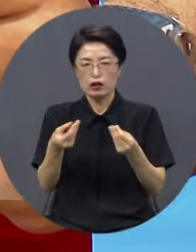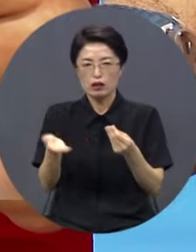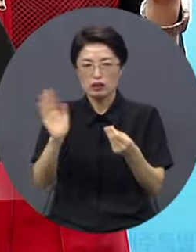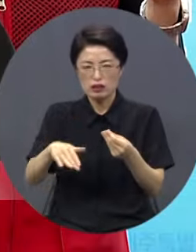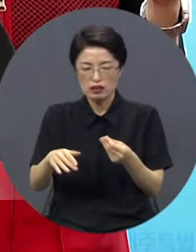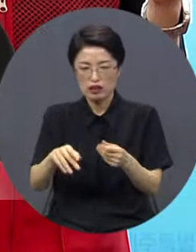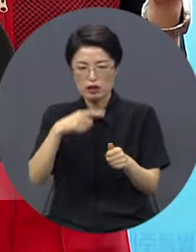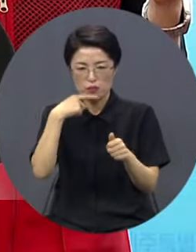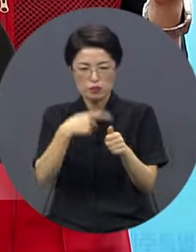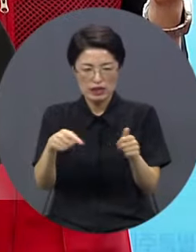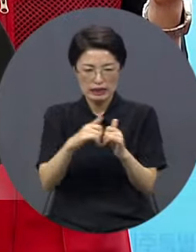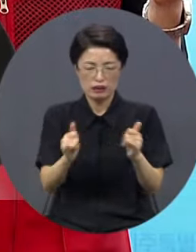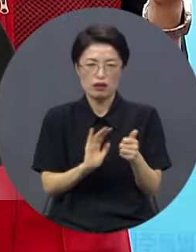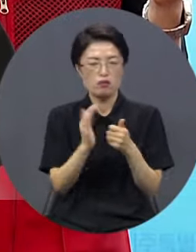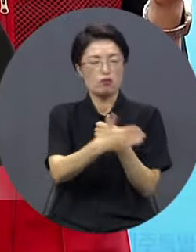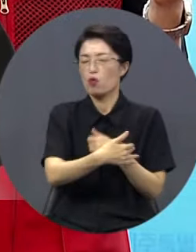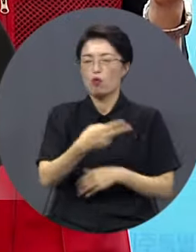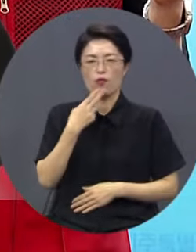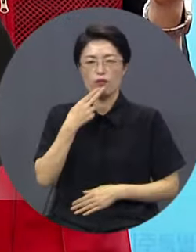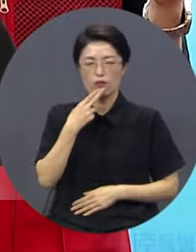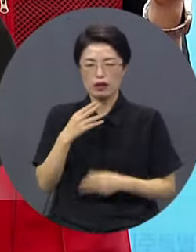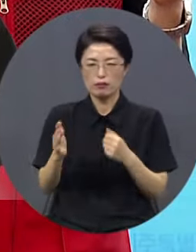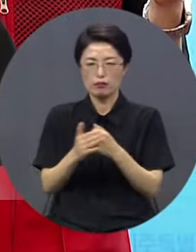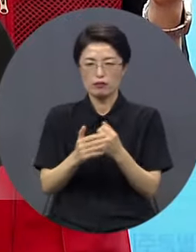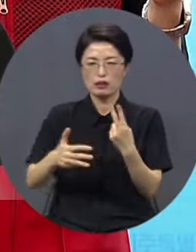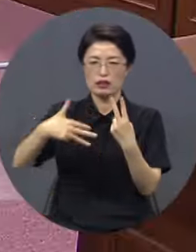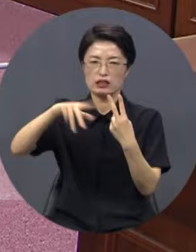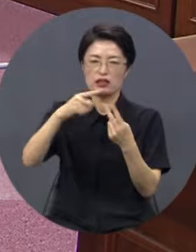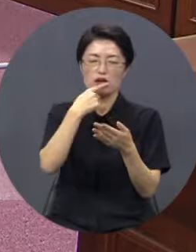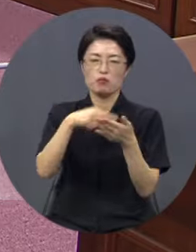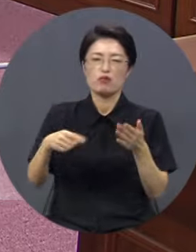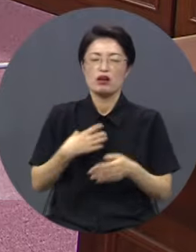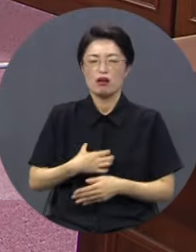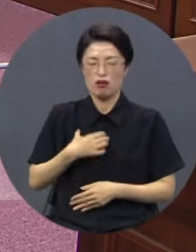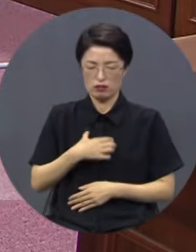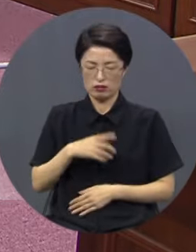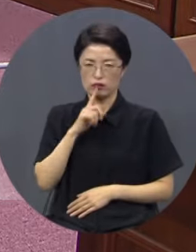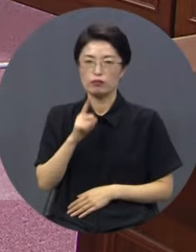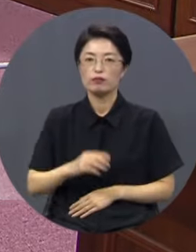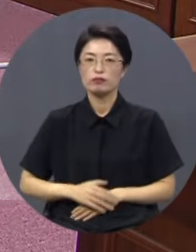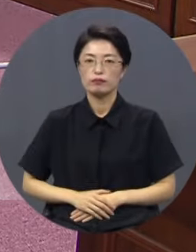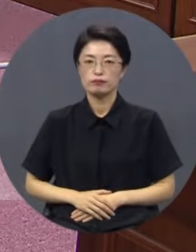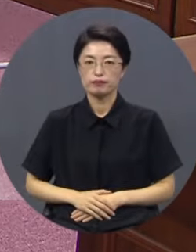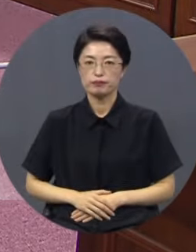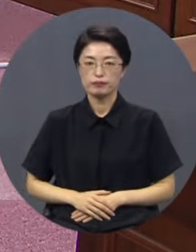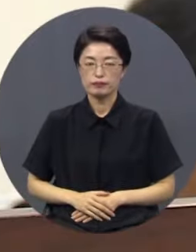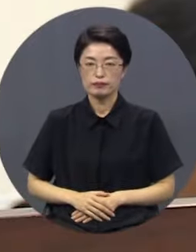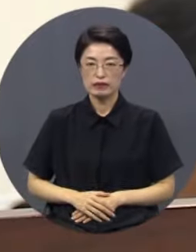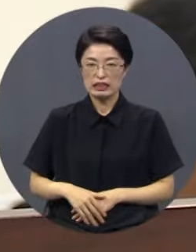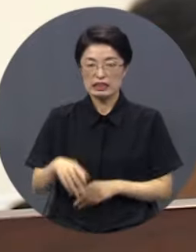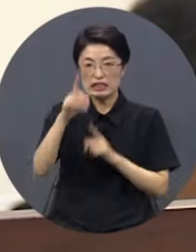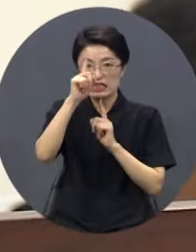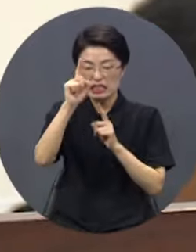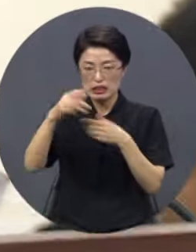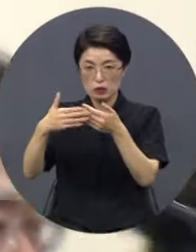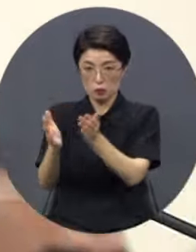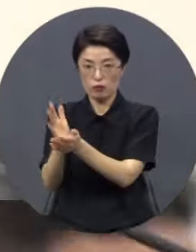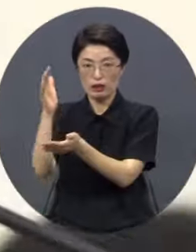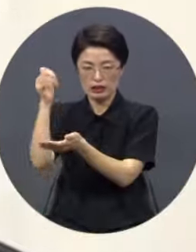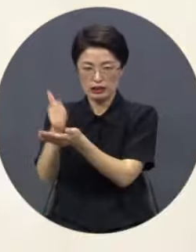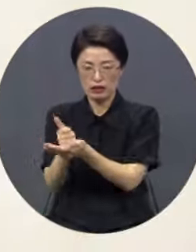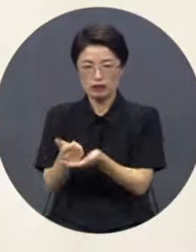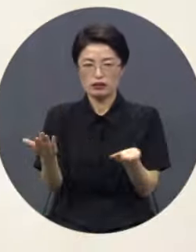피호 없 2피 우려된다고 밝습니다 한편 이병철 제주시 체육회장은